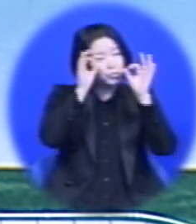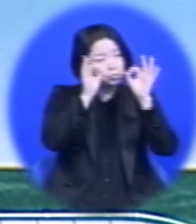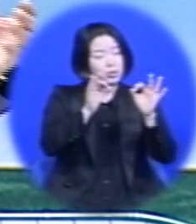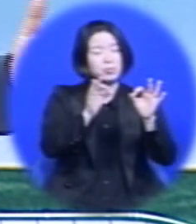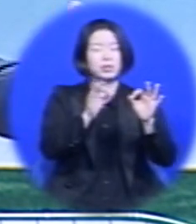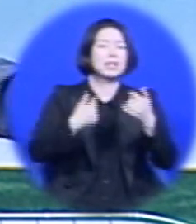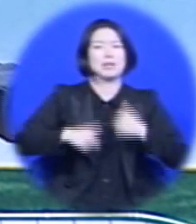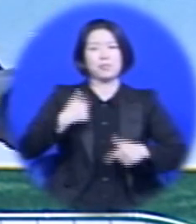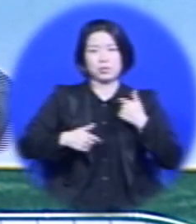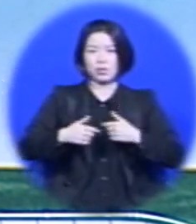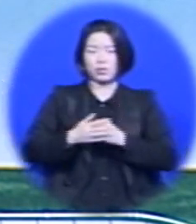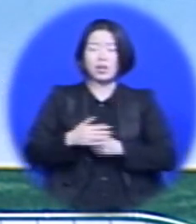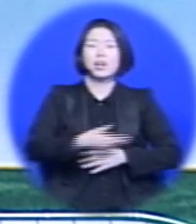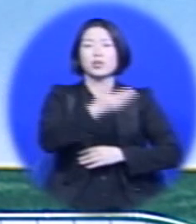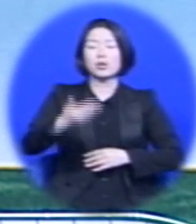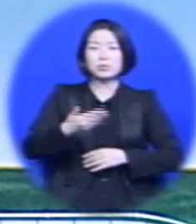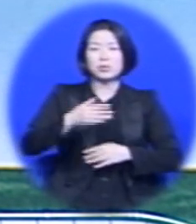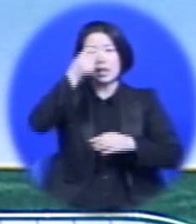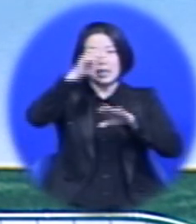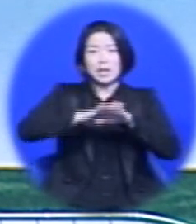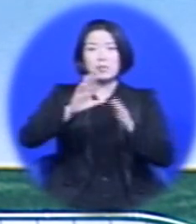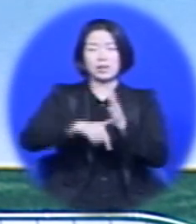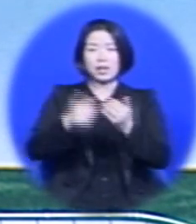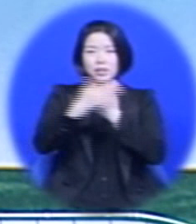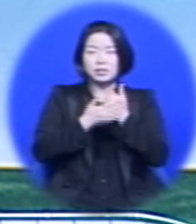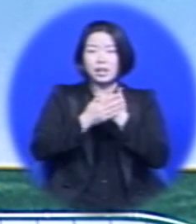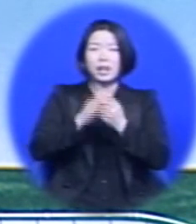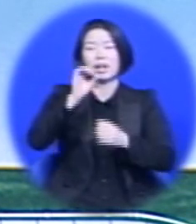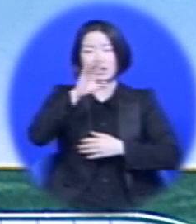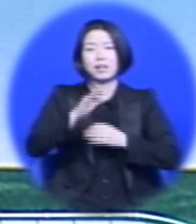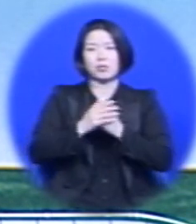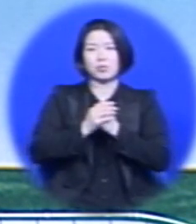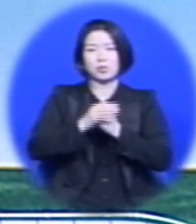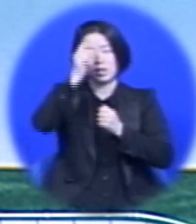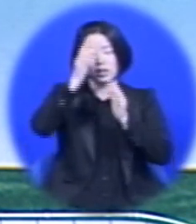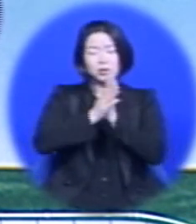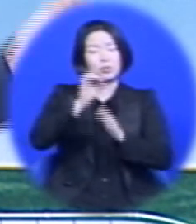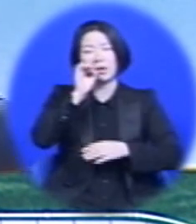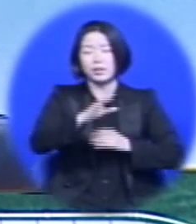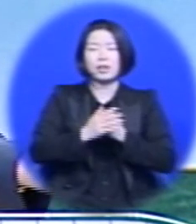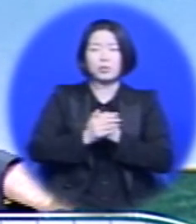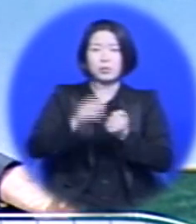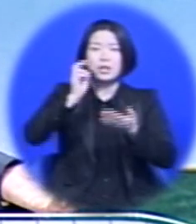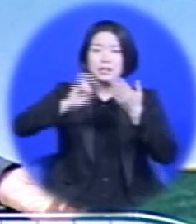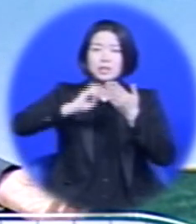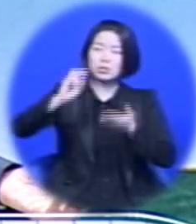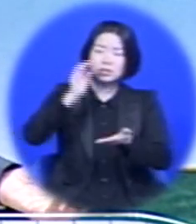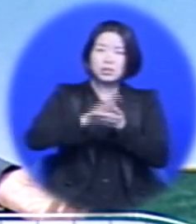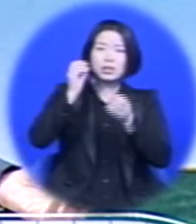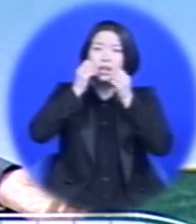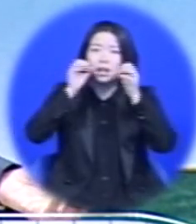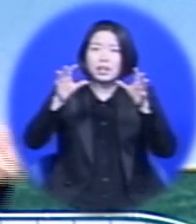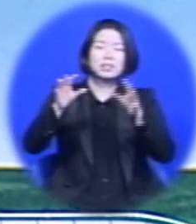여러분 예배 때 은혜가 안 되고 기도가 잘 안 되고 찬송이 뜨겁게 나오지 않는다